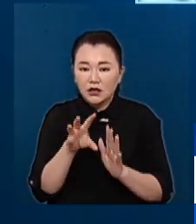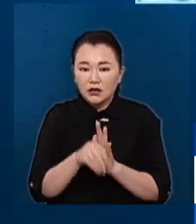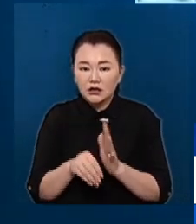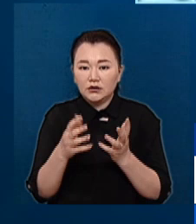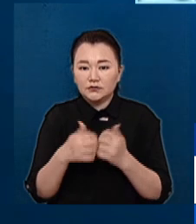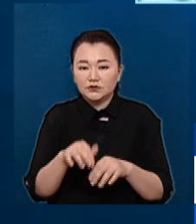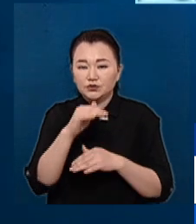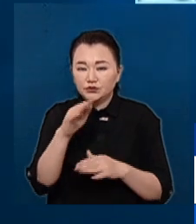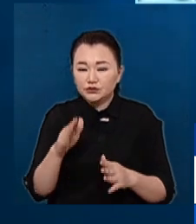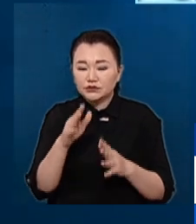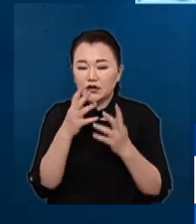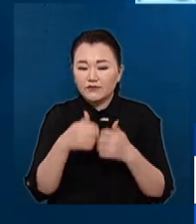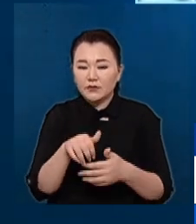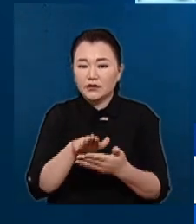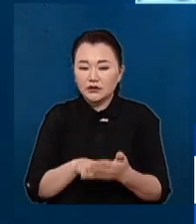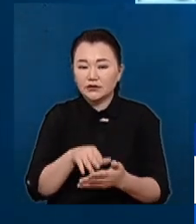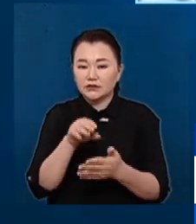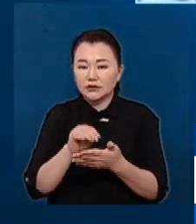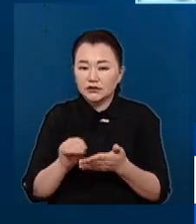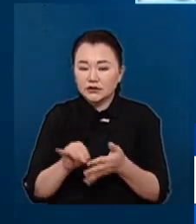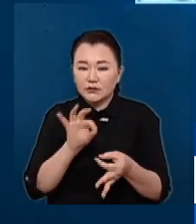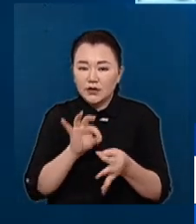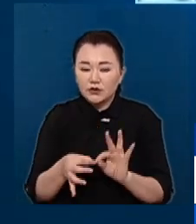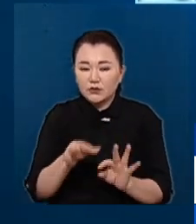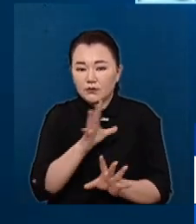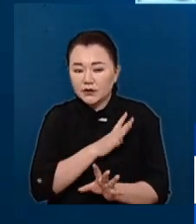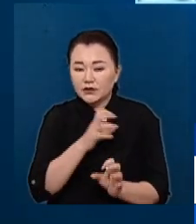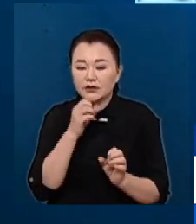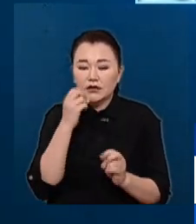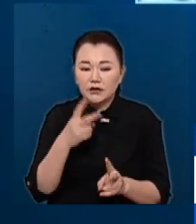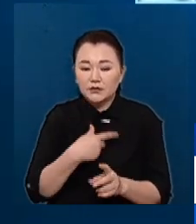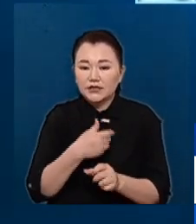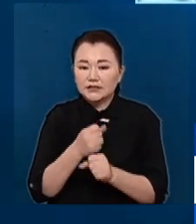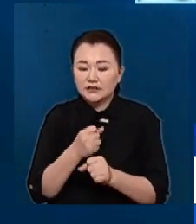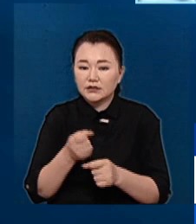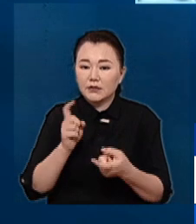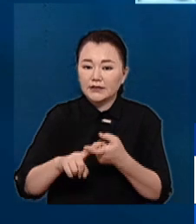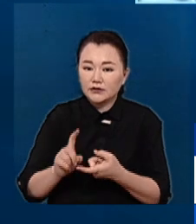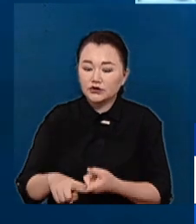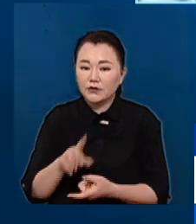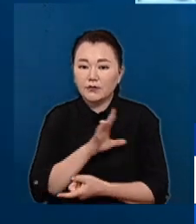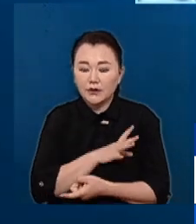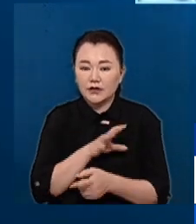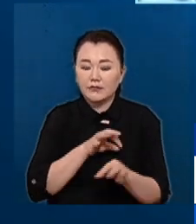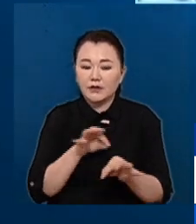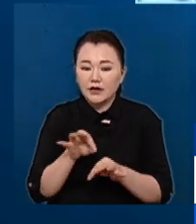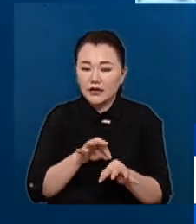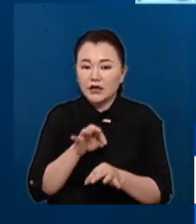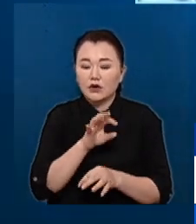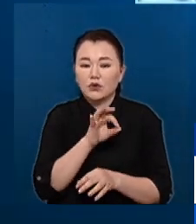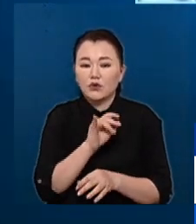учеты, ящики, автоматы, все были заложены. Там только мы делали подключение. А в проекте